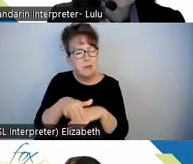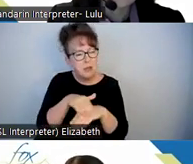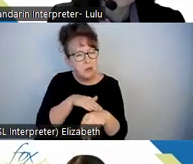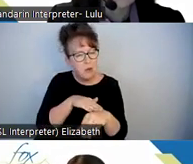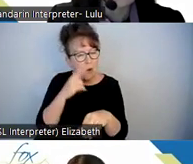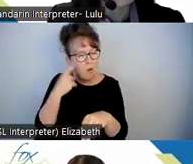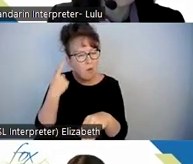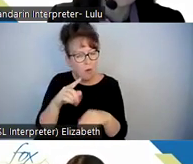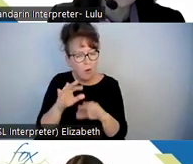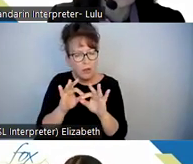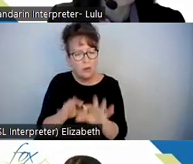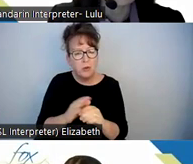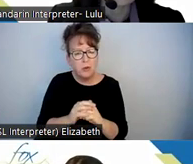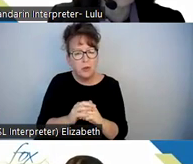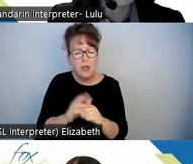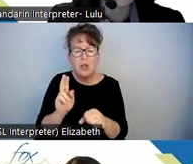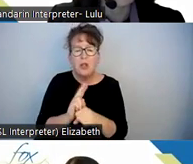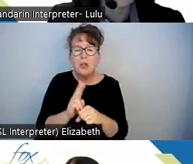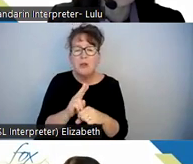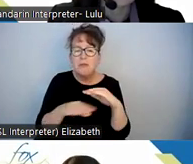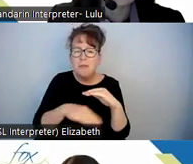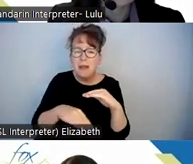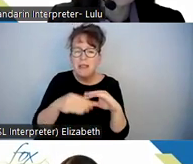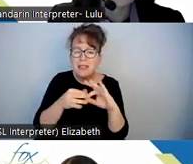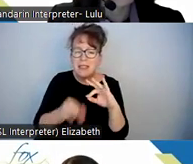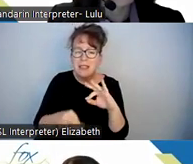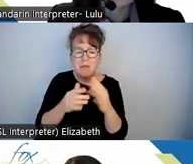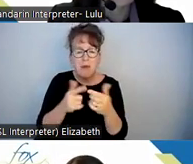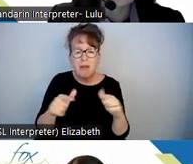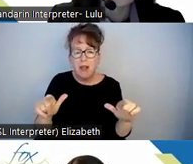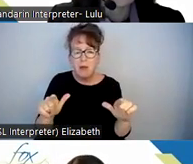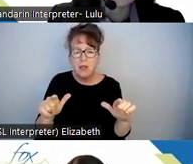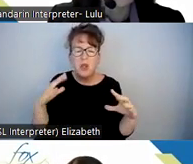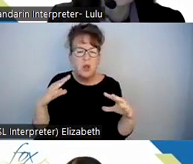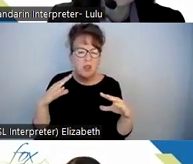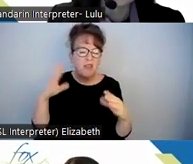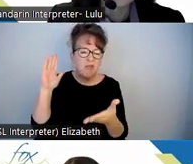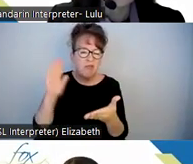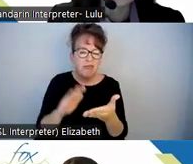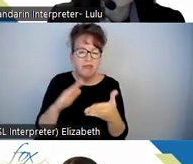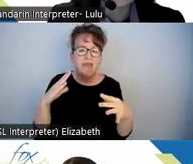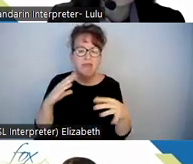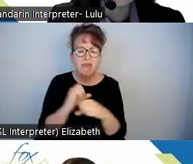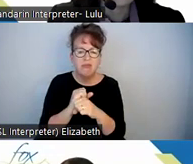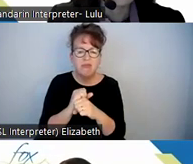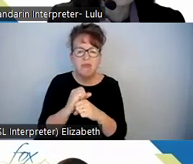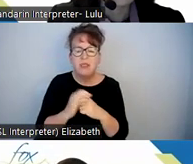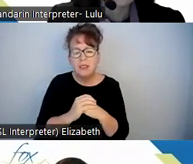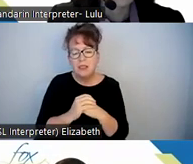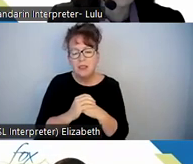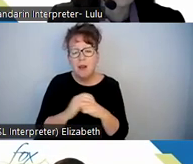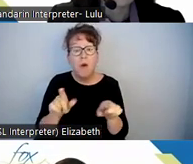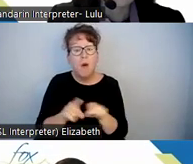tuyến có thể nghe. Cuối cùng đối với các anh chị diễn giả hãy sử dụng ngôn ngữ đơn giản và hãy giảm những cái